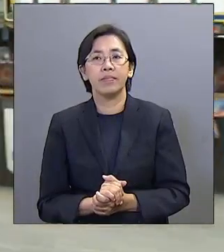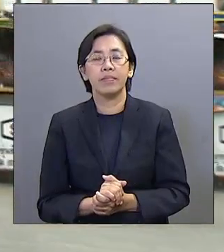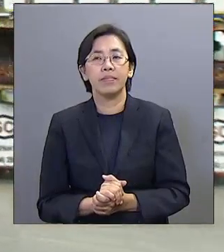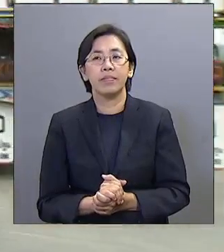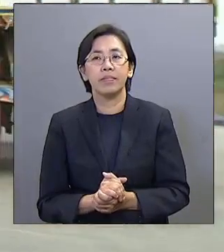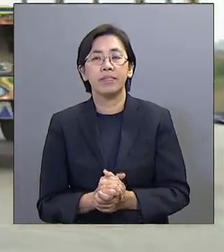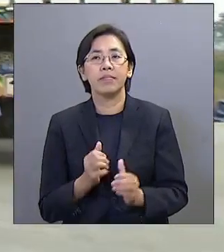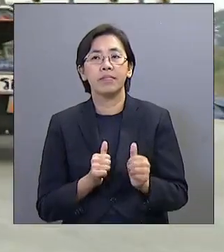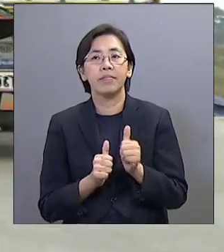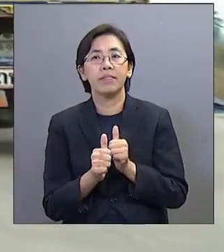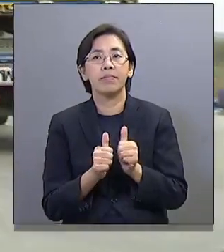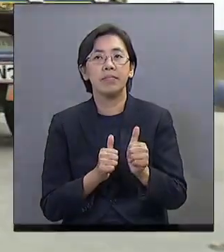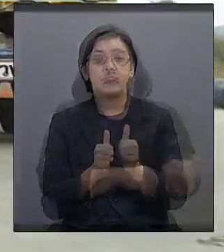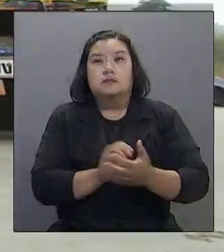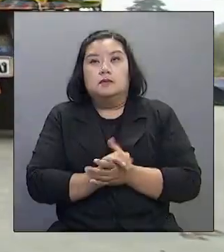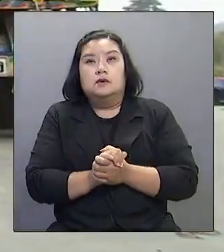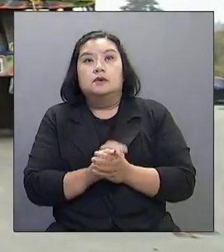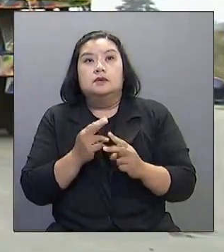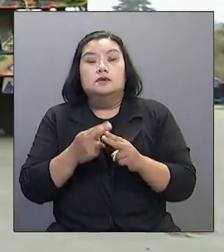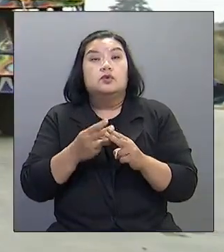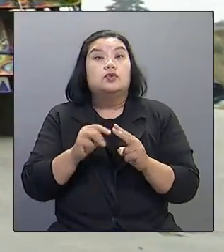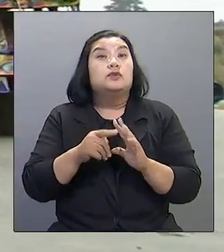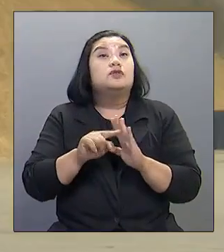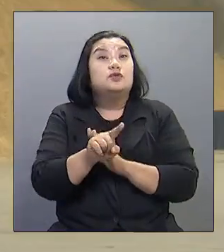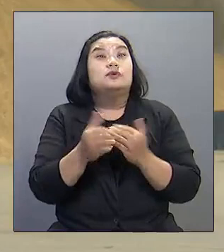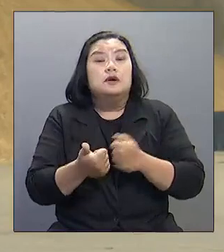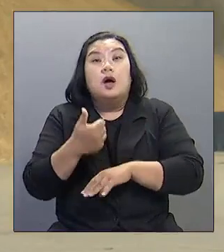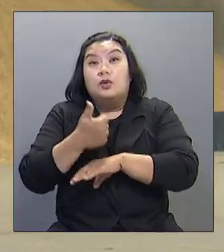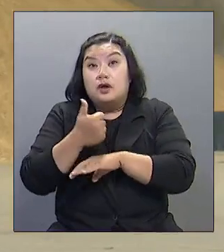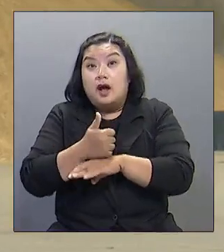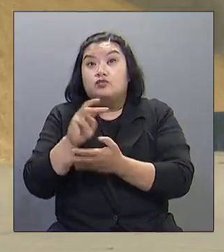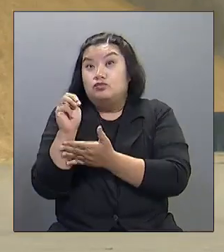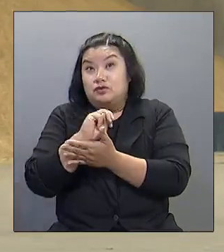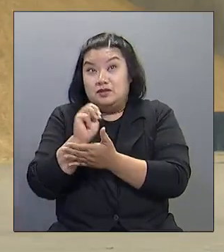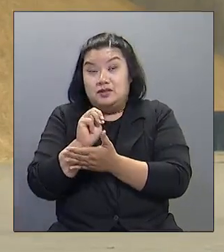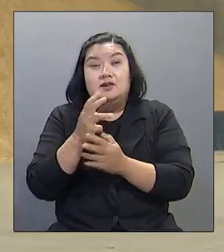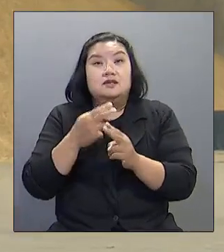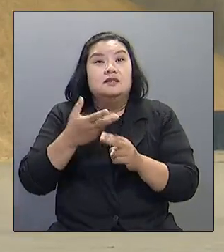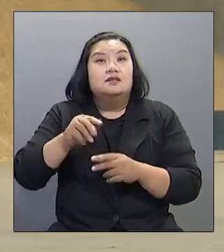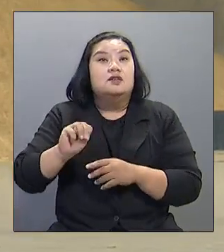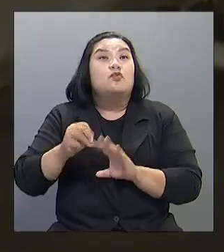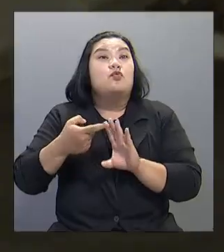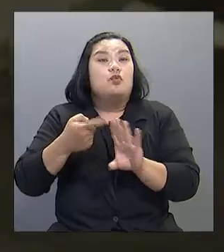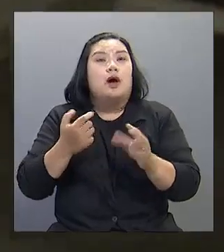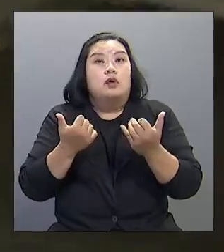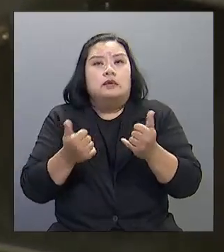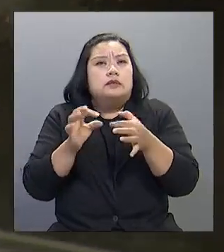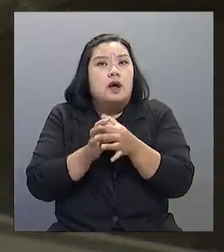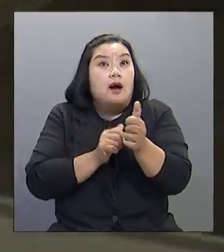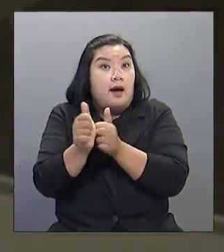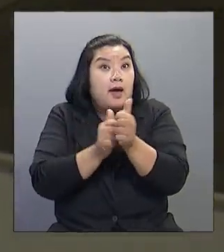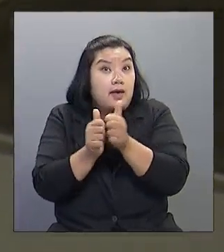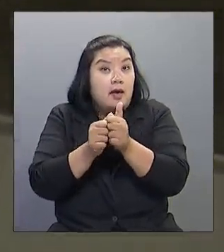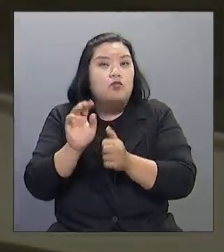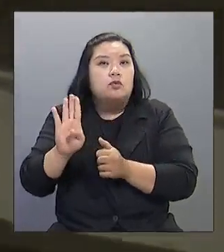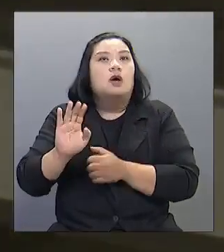มุมนึงค่ะคุณผู้ชมดิฉันคุยกับคุณวิทูรเลี่ยนจำรูญมูลนิธิชีววิถีคุณวิทูรเนี่ยอธิบายว่านี่มันเป็นเวทีการแข่งขันที่เอกชน